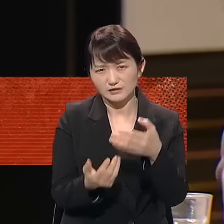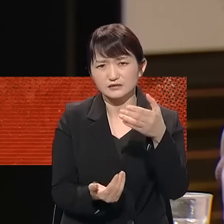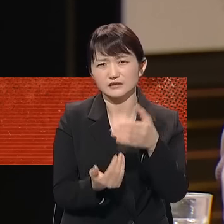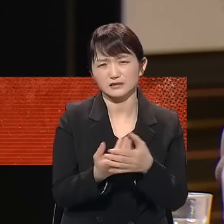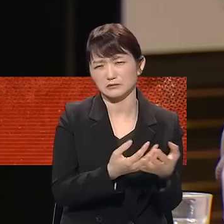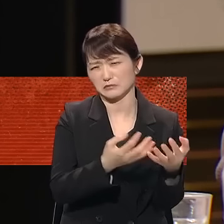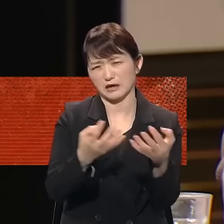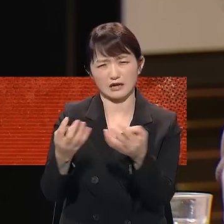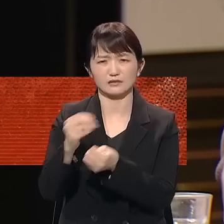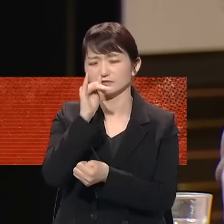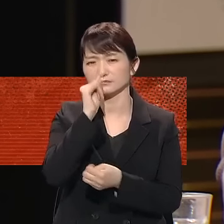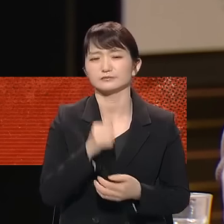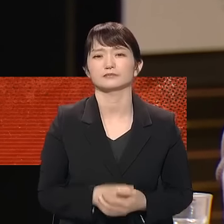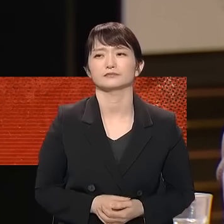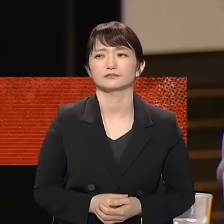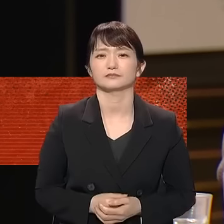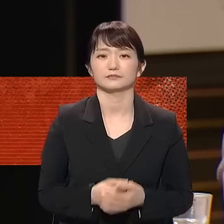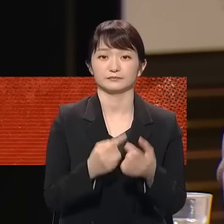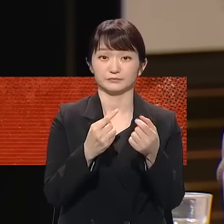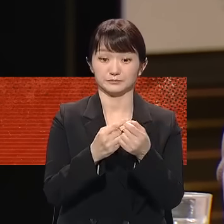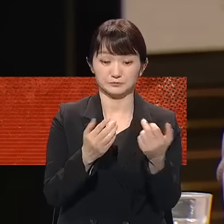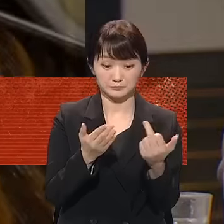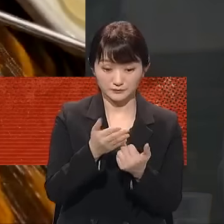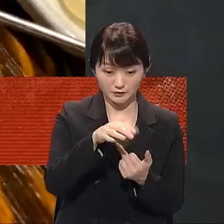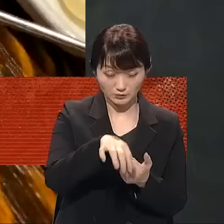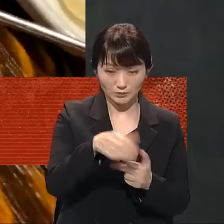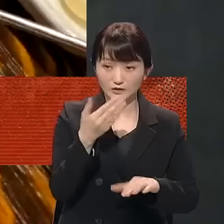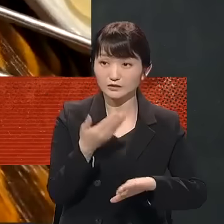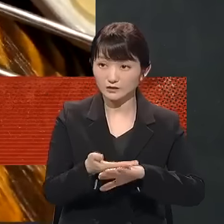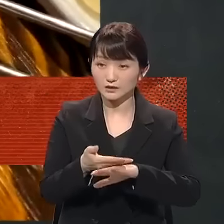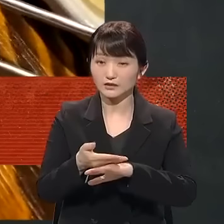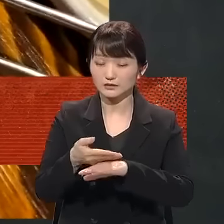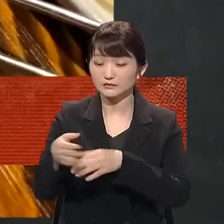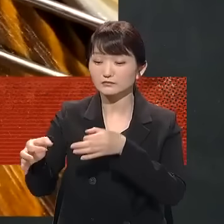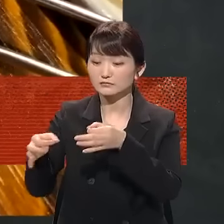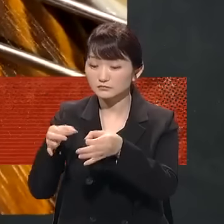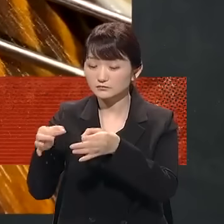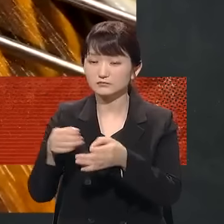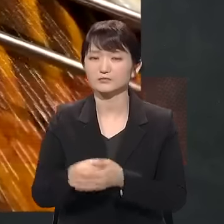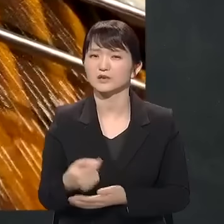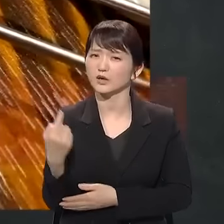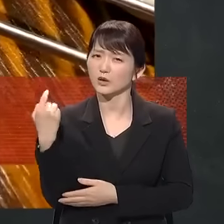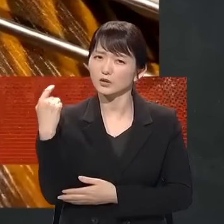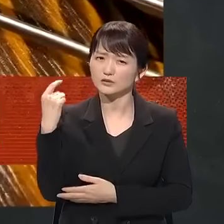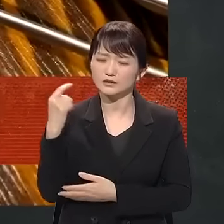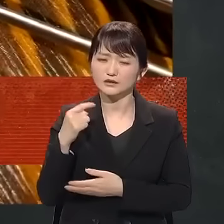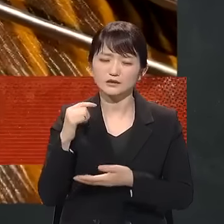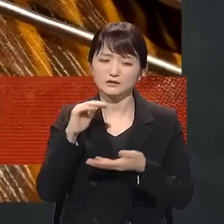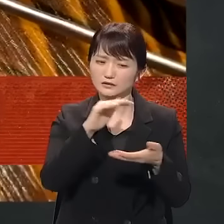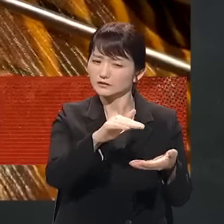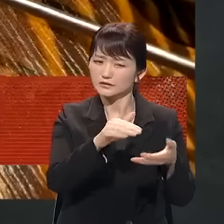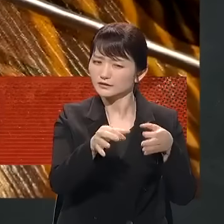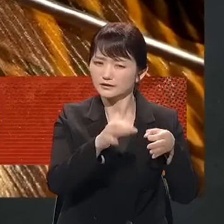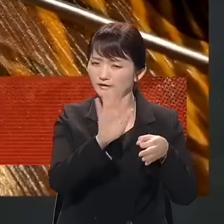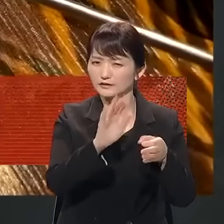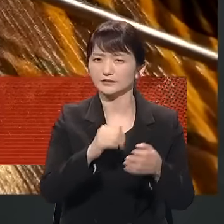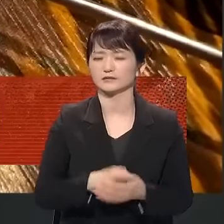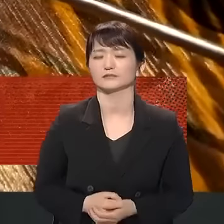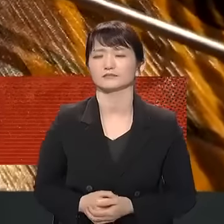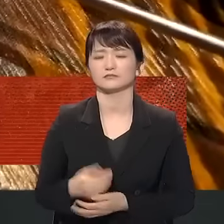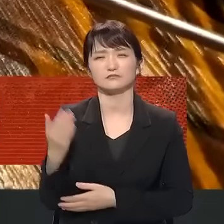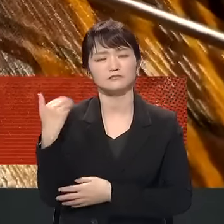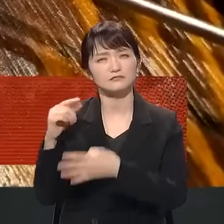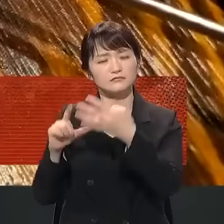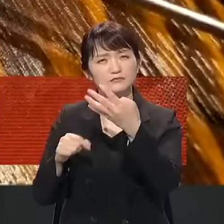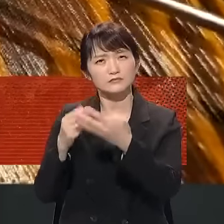있습니다. 아, 먼저 첫 번째는 제주도의 또 다른 흑돼지 집입니다. 어제 전해드린 곳은 아닌데요. 이 게시자는 지난 4월에 제주